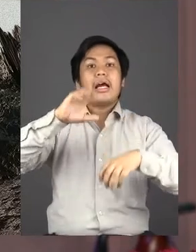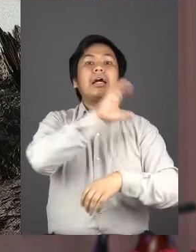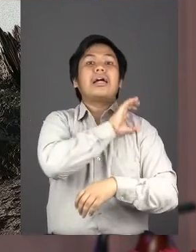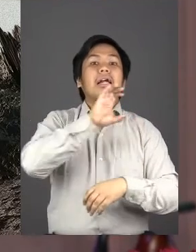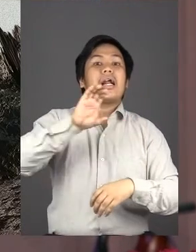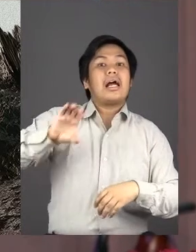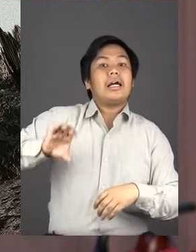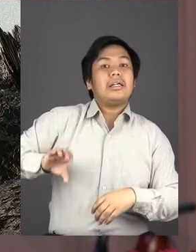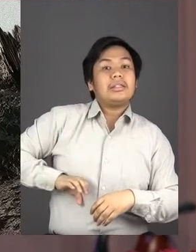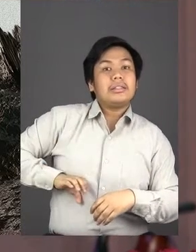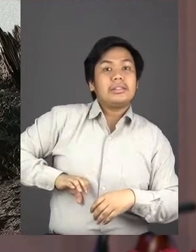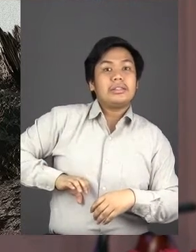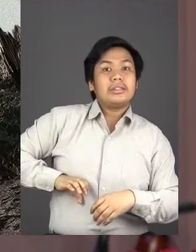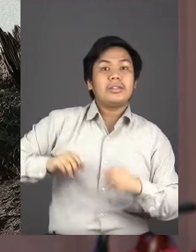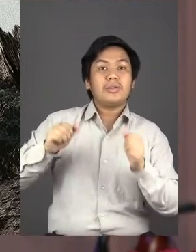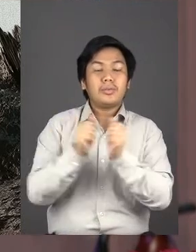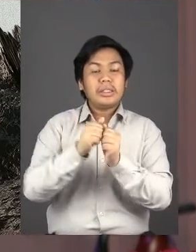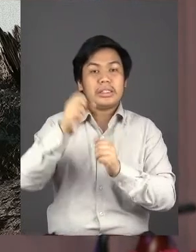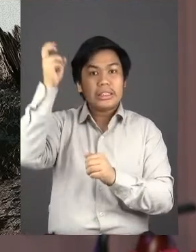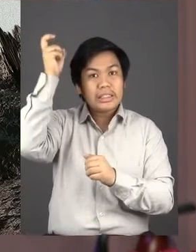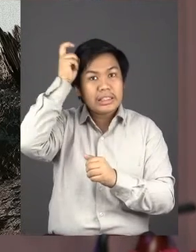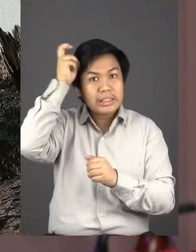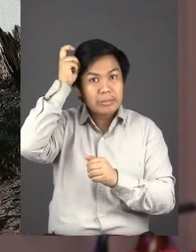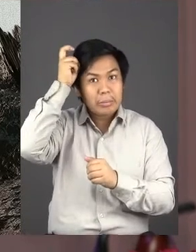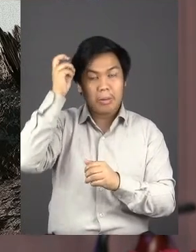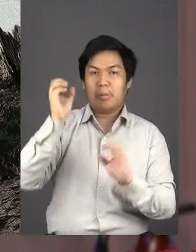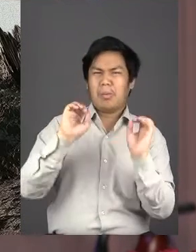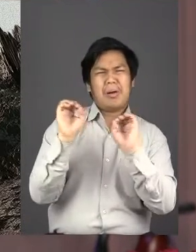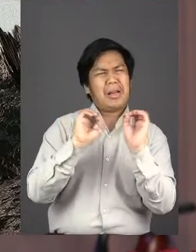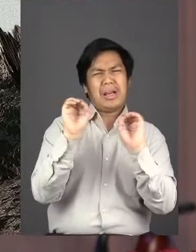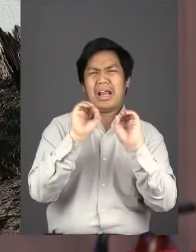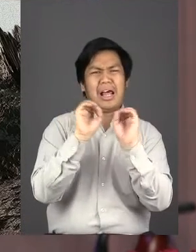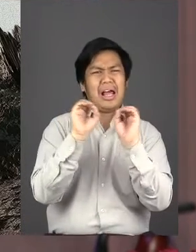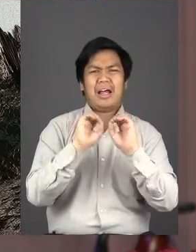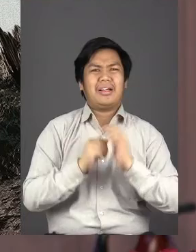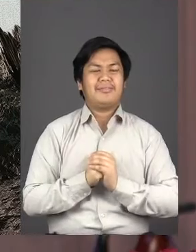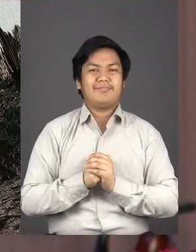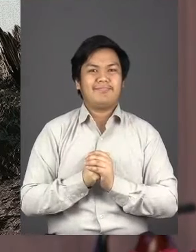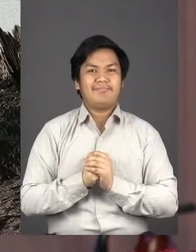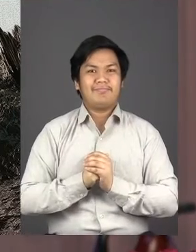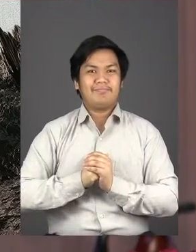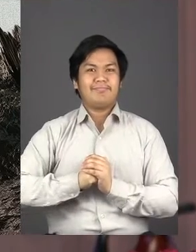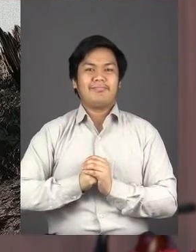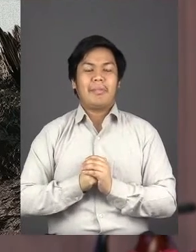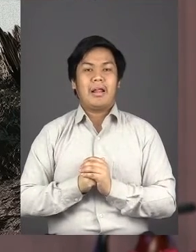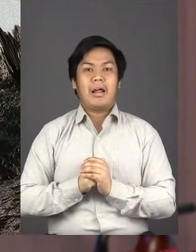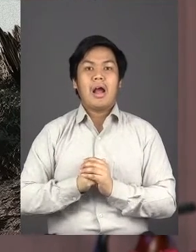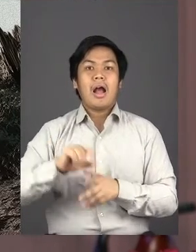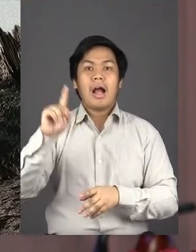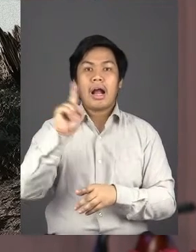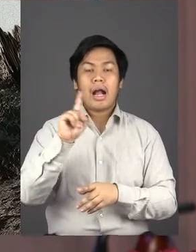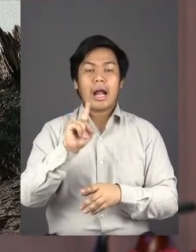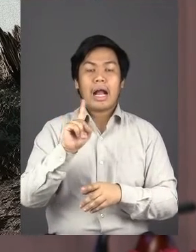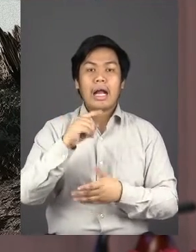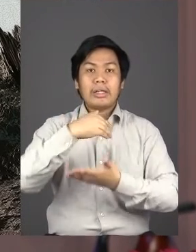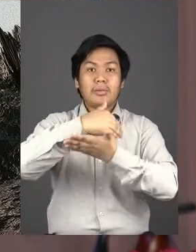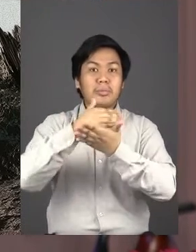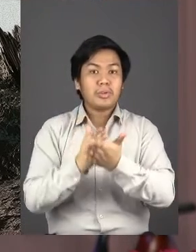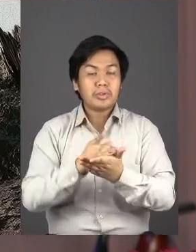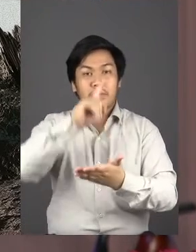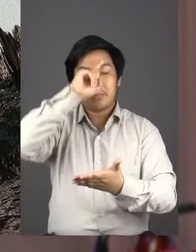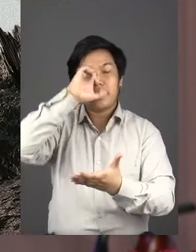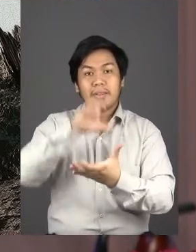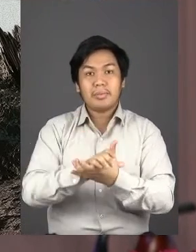with Belial? Si Satanas. Siyempre, wala po. Or what portion does a